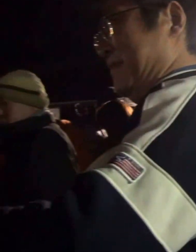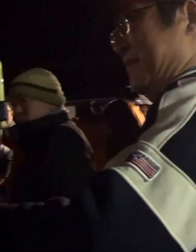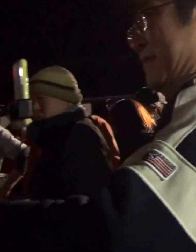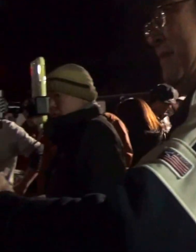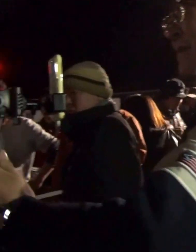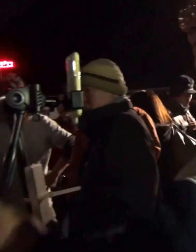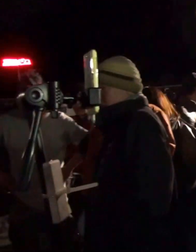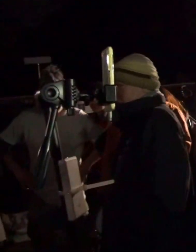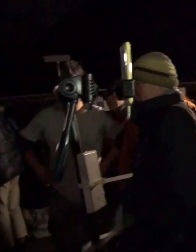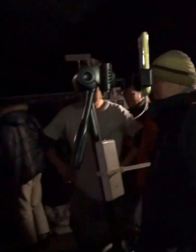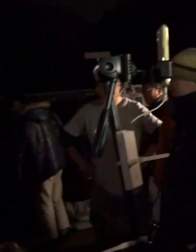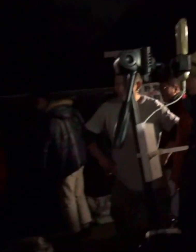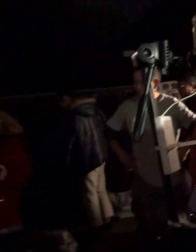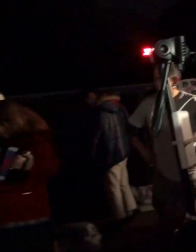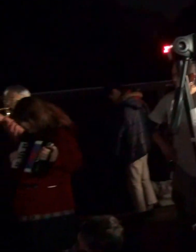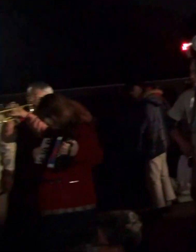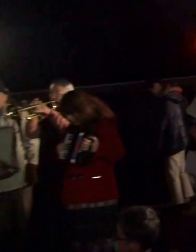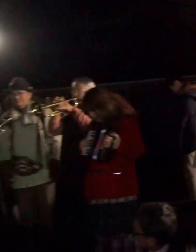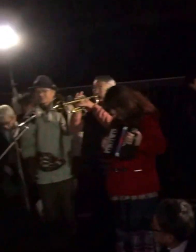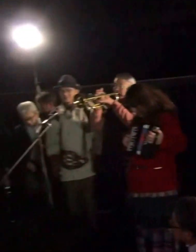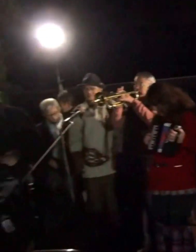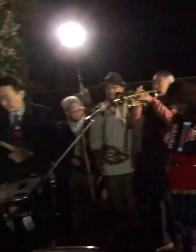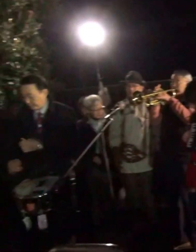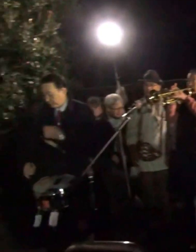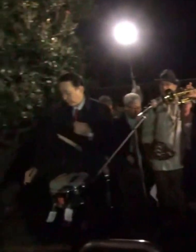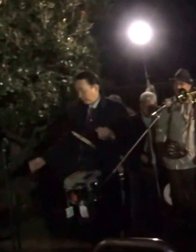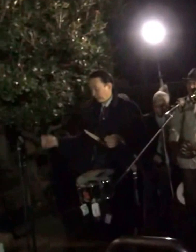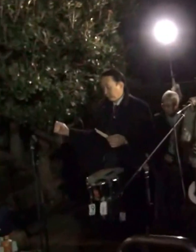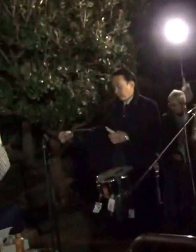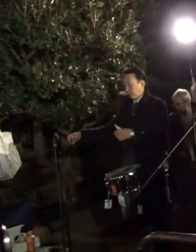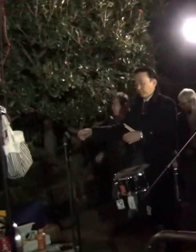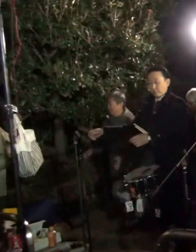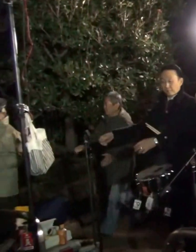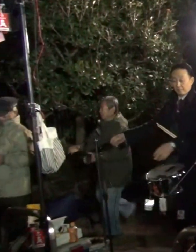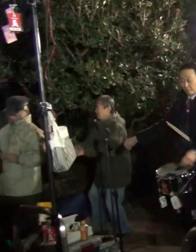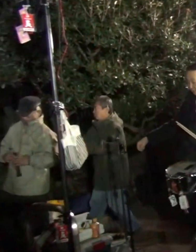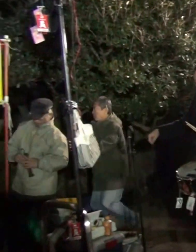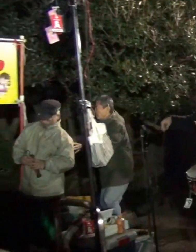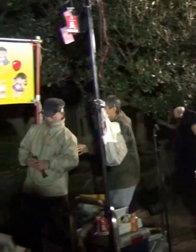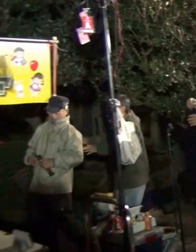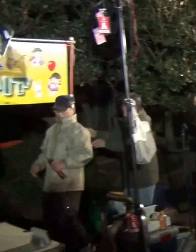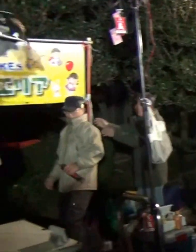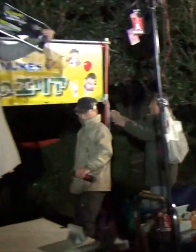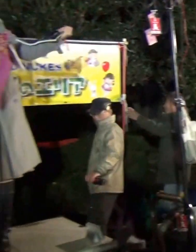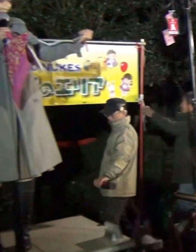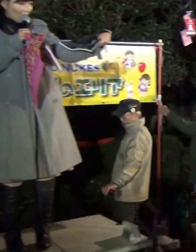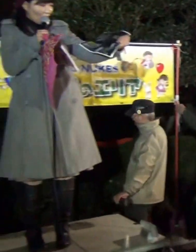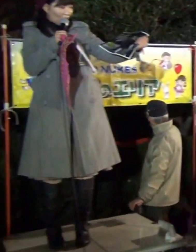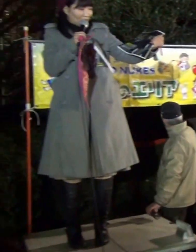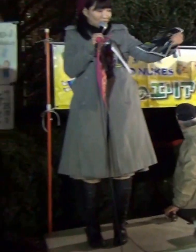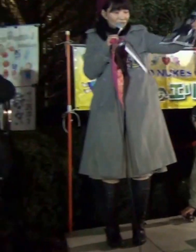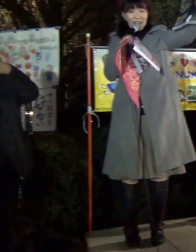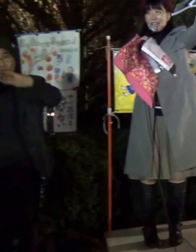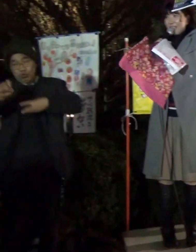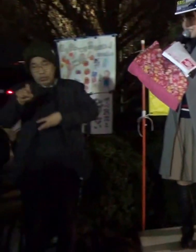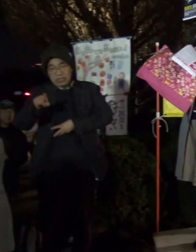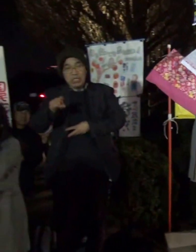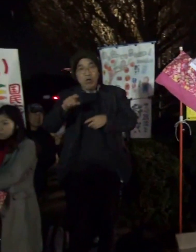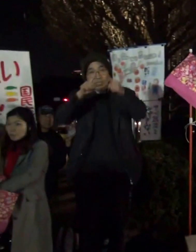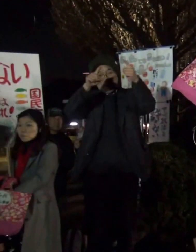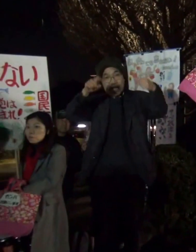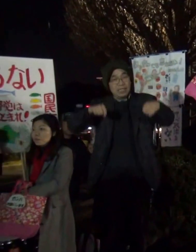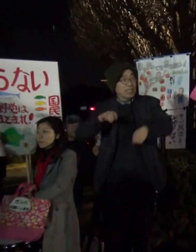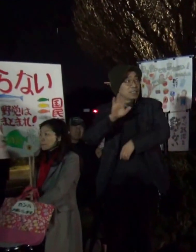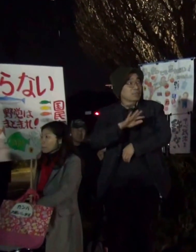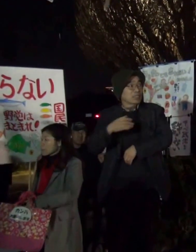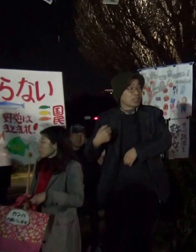します。それからですね、3月11日のチラシができてきました。はい、それとこちらですね、3